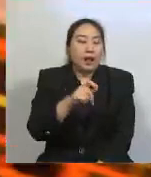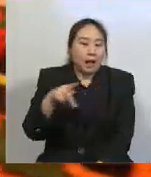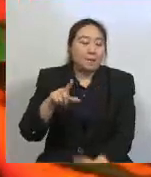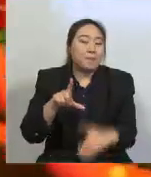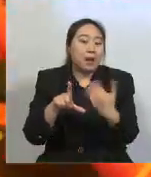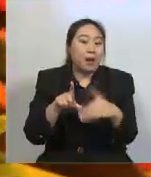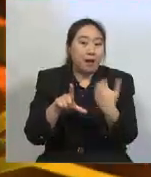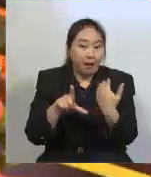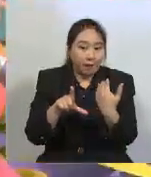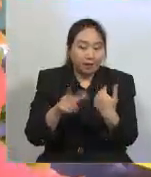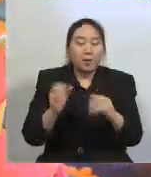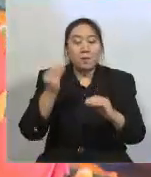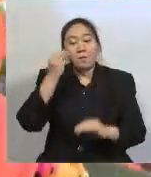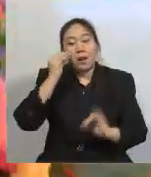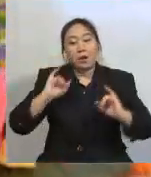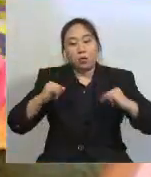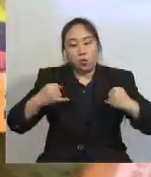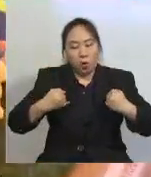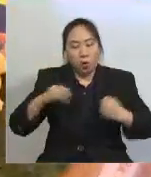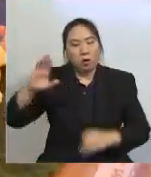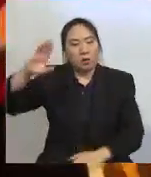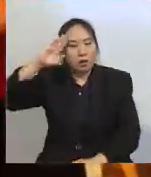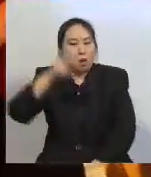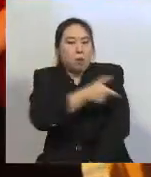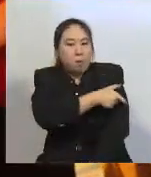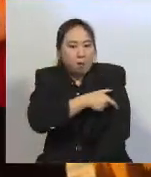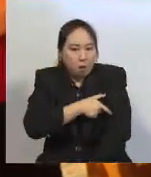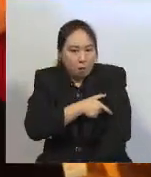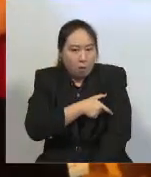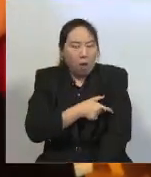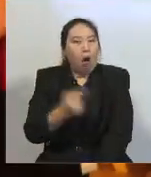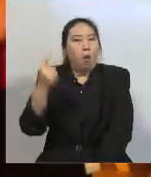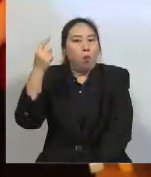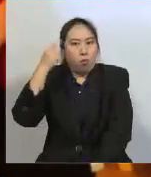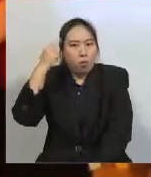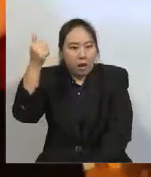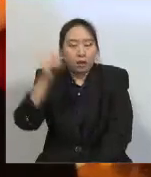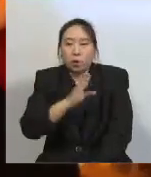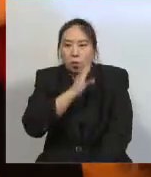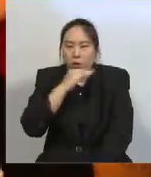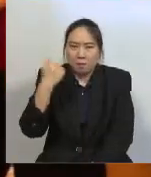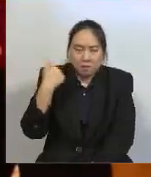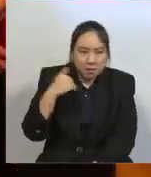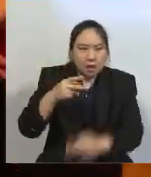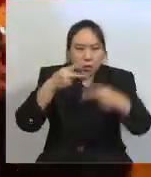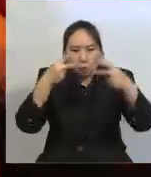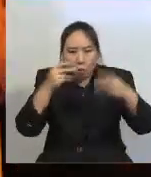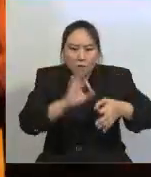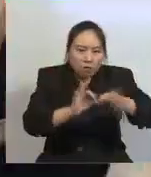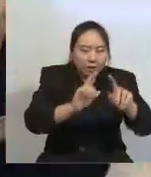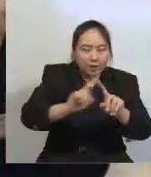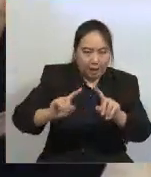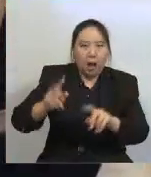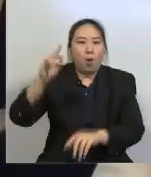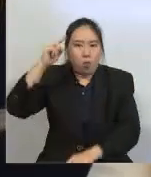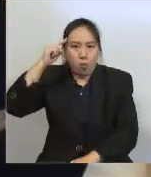น LINE ซึ่งจะทำให้เจ้าของบ้านหรือว่ารปภ.ประจำหมู่บ้านสามารถรับรู้ได้ทันทีหากเกิดเหตุการณ์ดังกล่าวขึ้นถึง